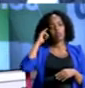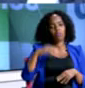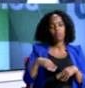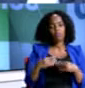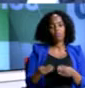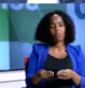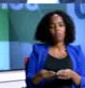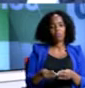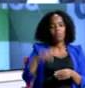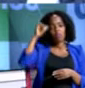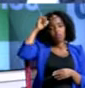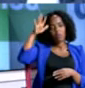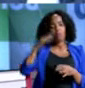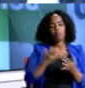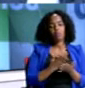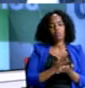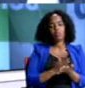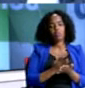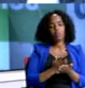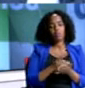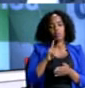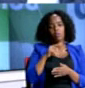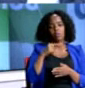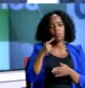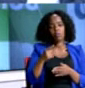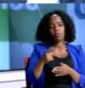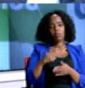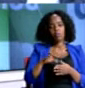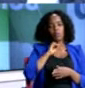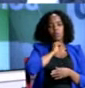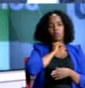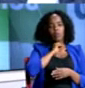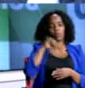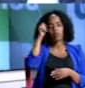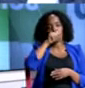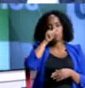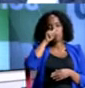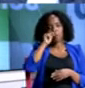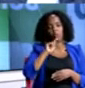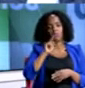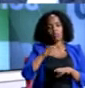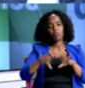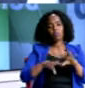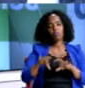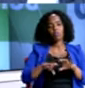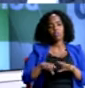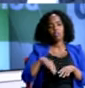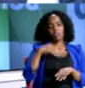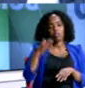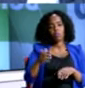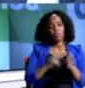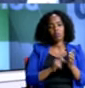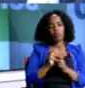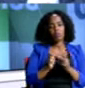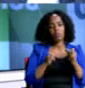ratis namot sanin hirmachifne qopi malta tasfamara kanjir akka oromia rat akka etiopia rat malta tasfamara kanjir ratis mariachu